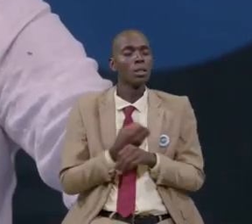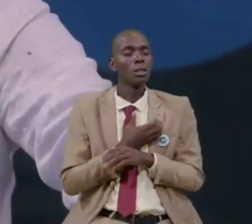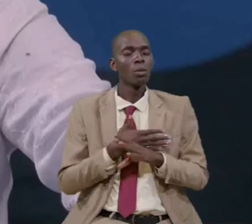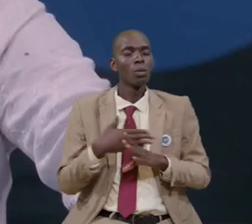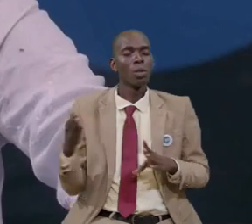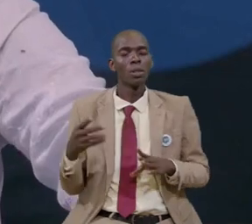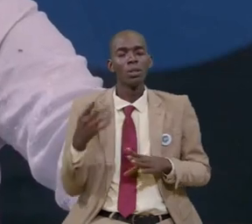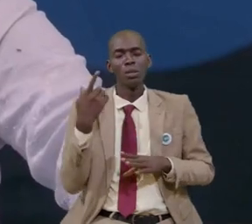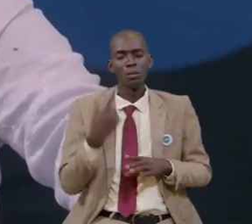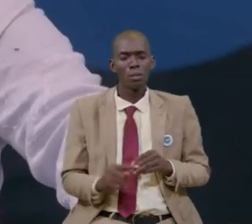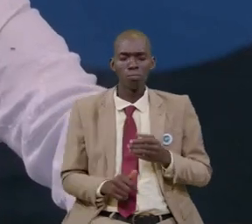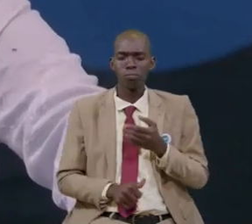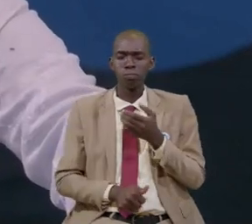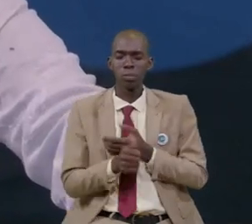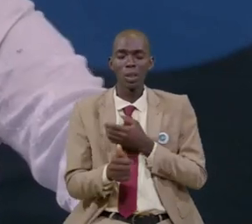ôte les maladies